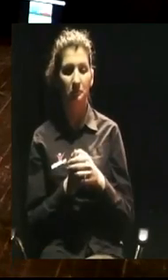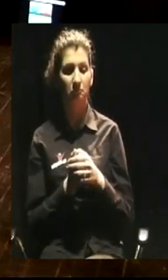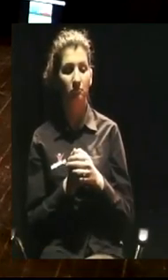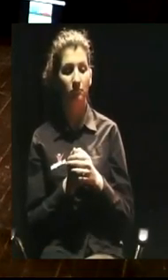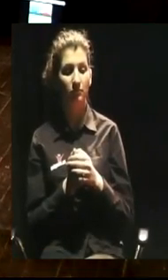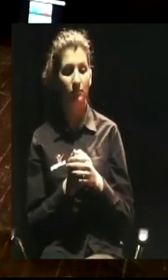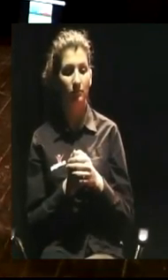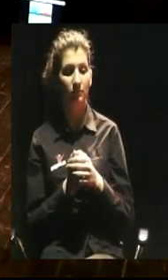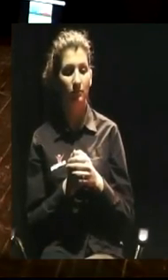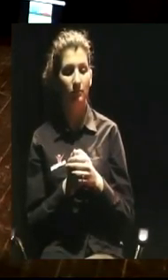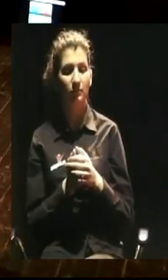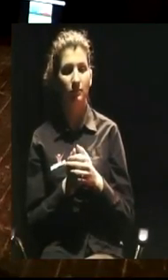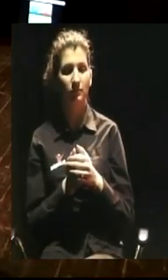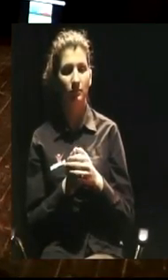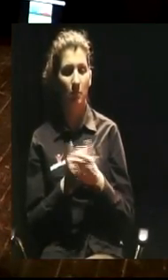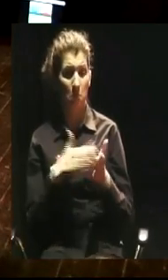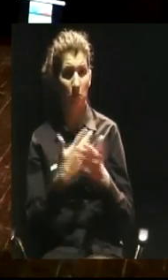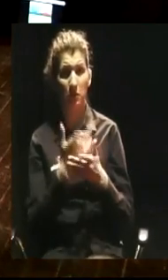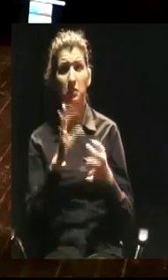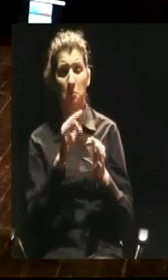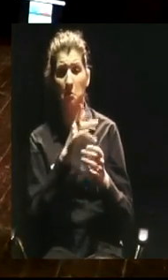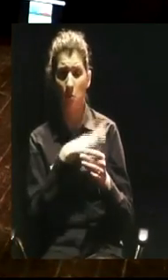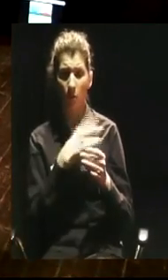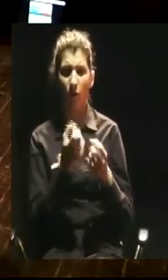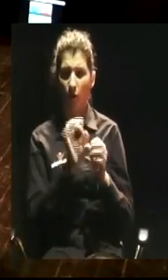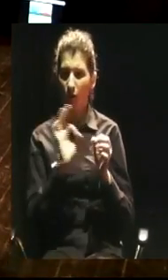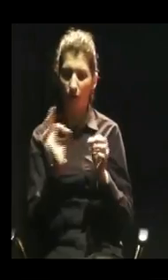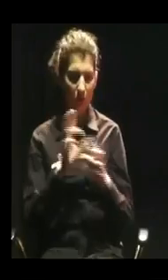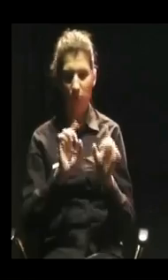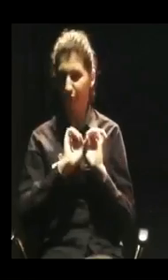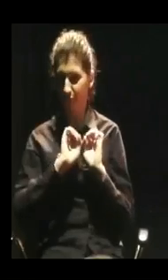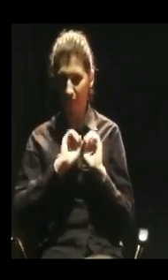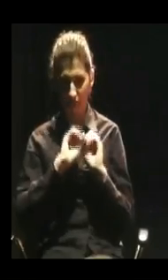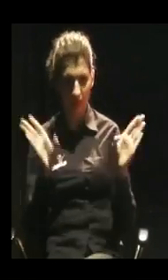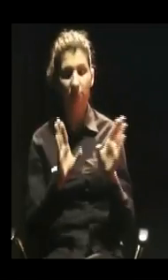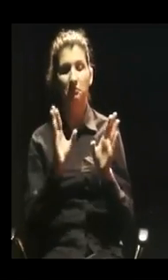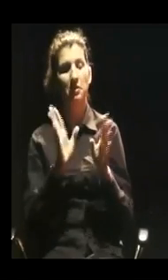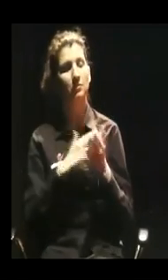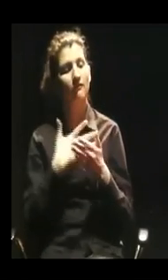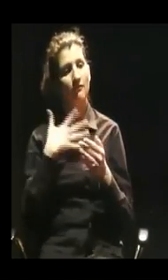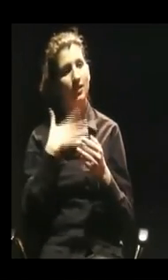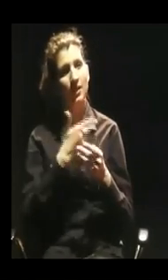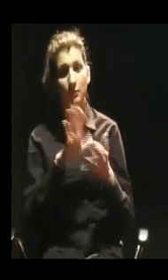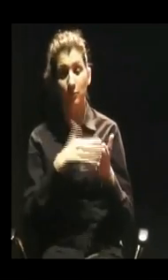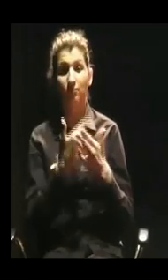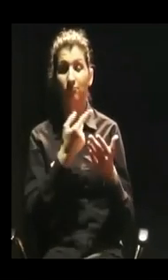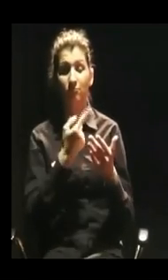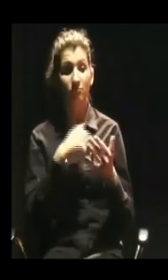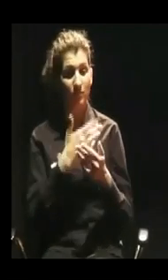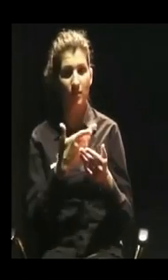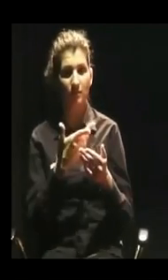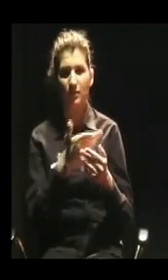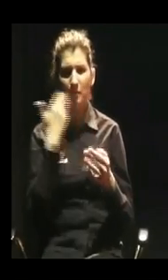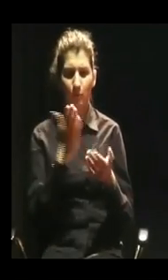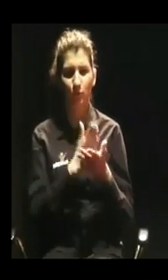gdyby ona była tak do końca jednoznaczna, to wydawałoby się, że jeśli nie będziemy mieć,